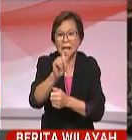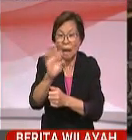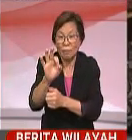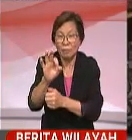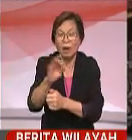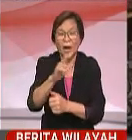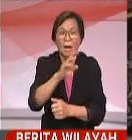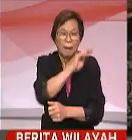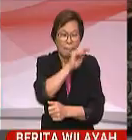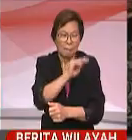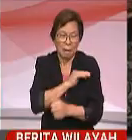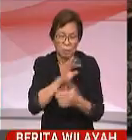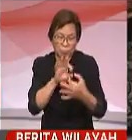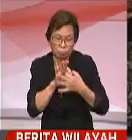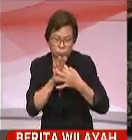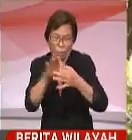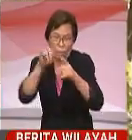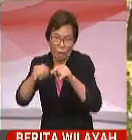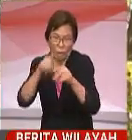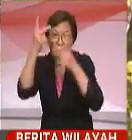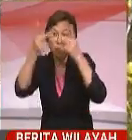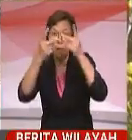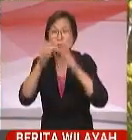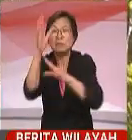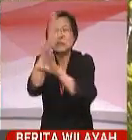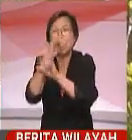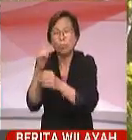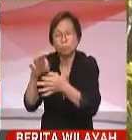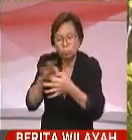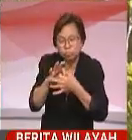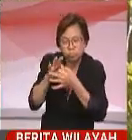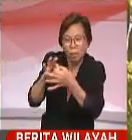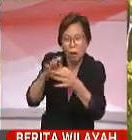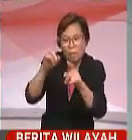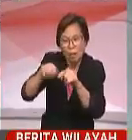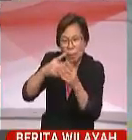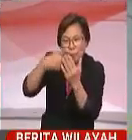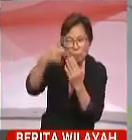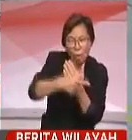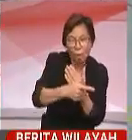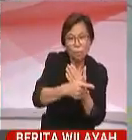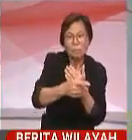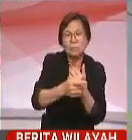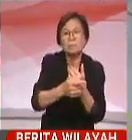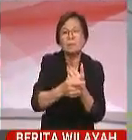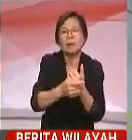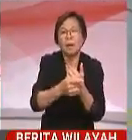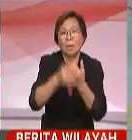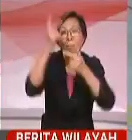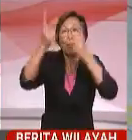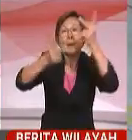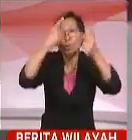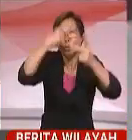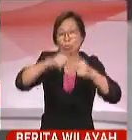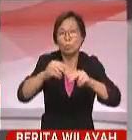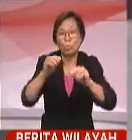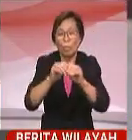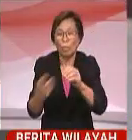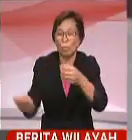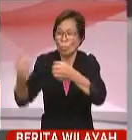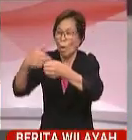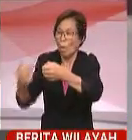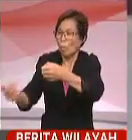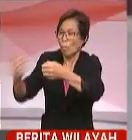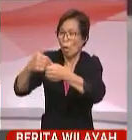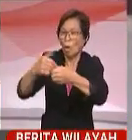juga bekerjasama dengan Lembaga Pelancongan Sarawak dalam pelbagai program serta pakej pelancongan untuk meningkatkan penyertaan